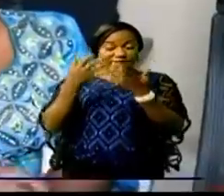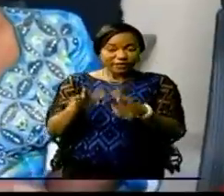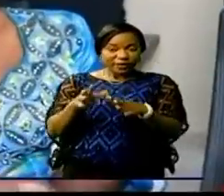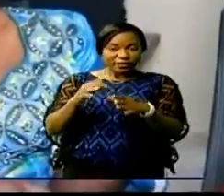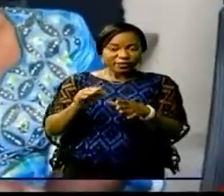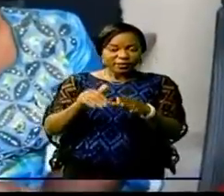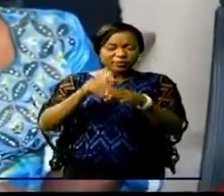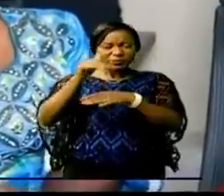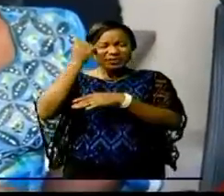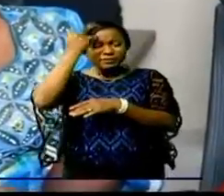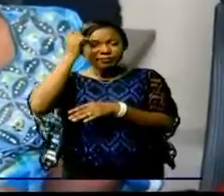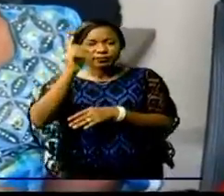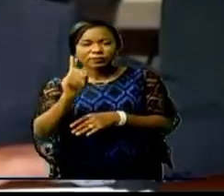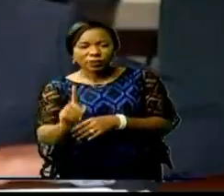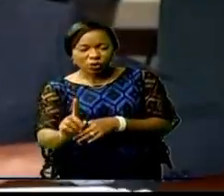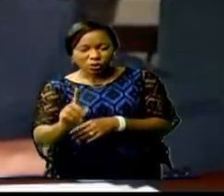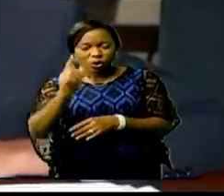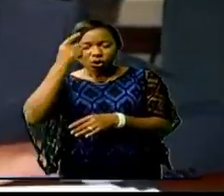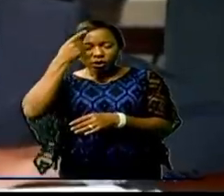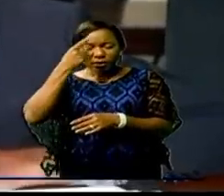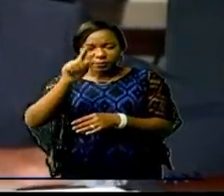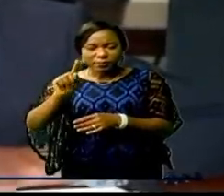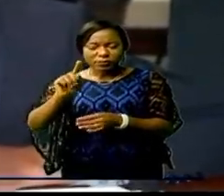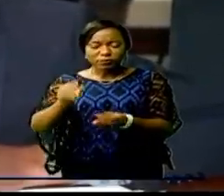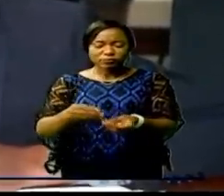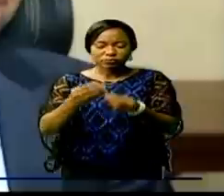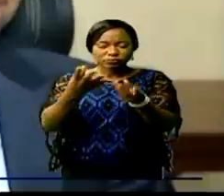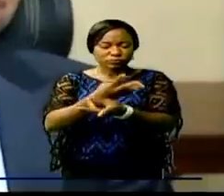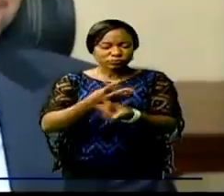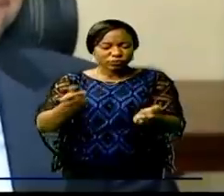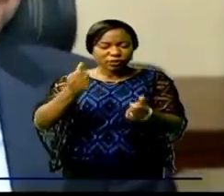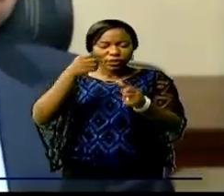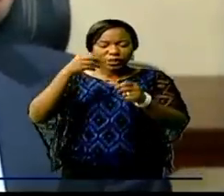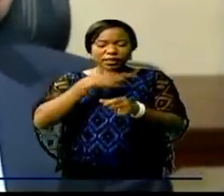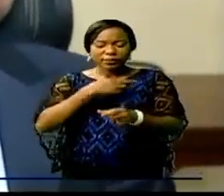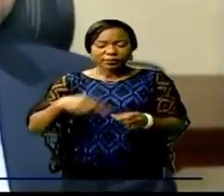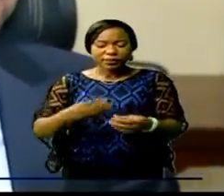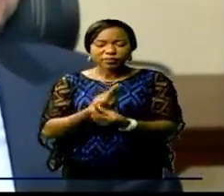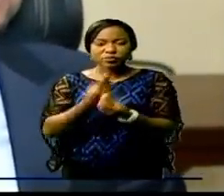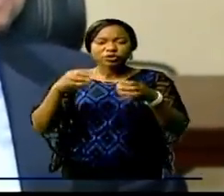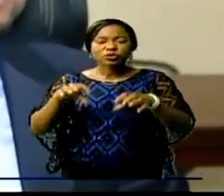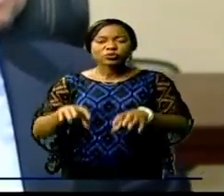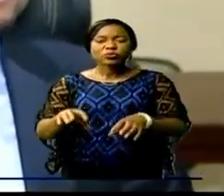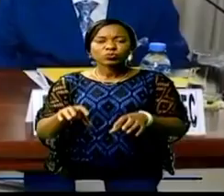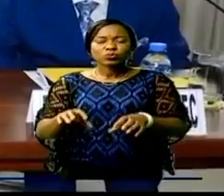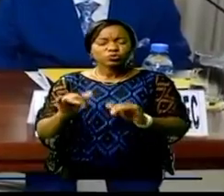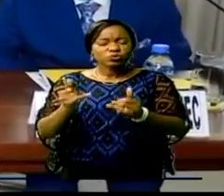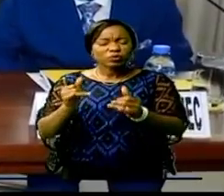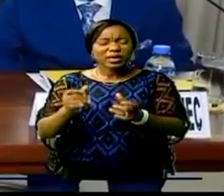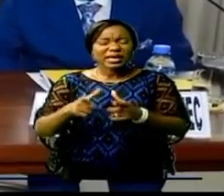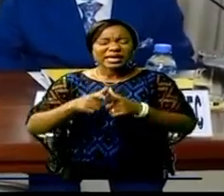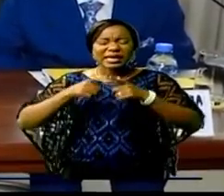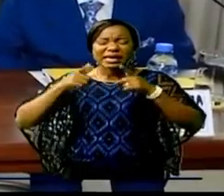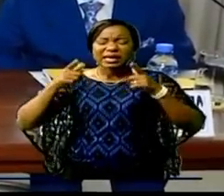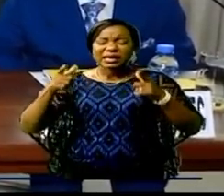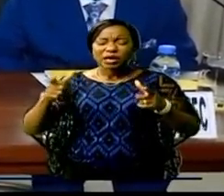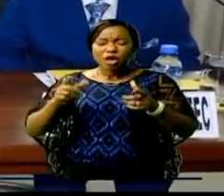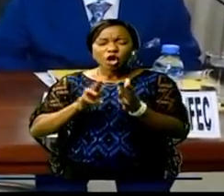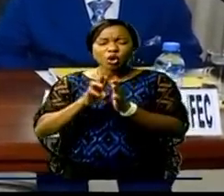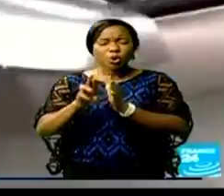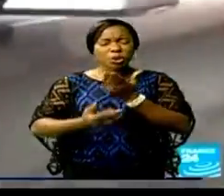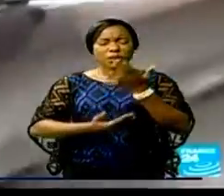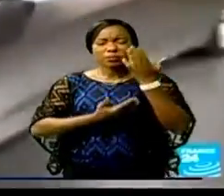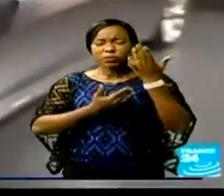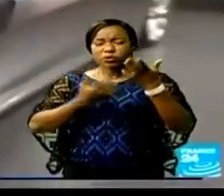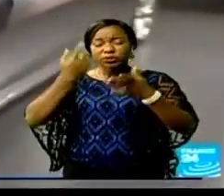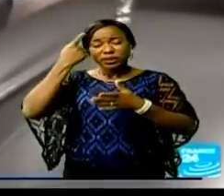de mise en œuvre des résolutions soit mis en place pour que la République démocratique du Congo joue un rôle prépondérant dans les grands